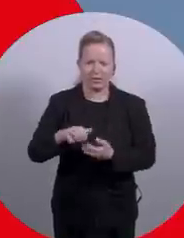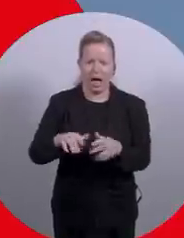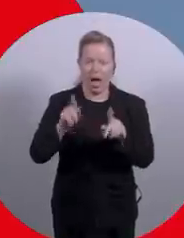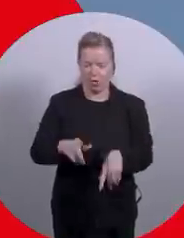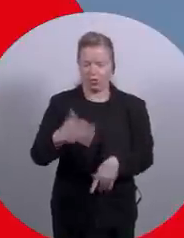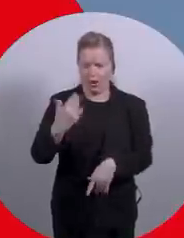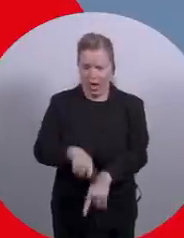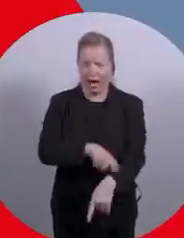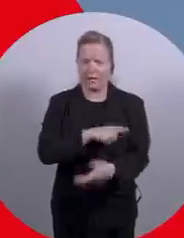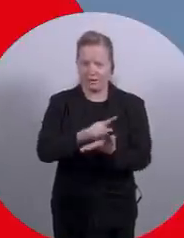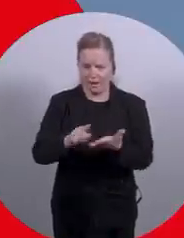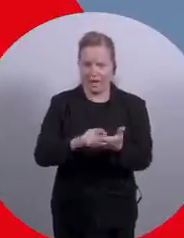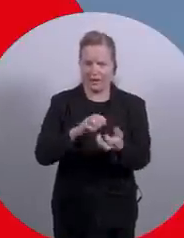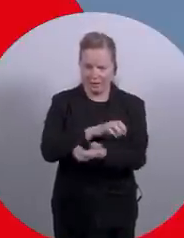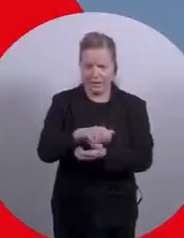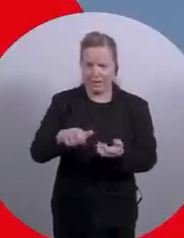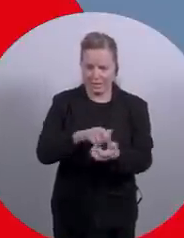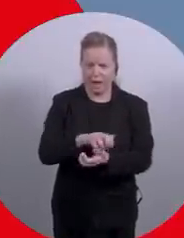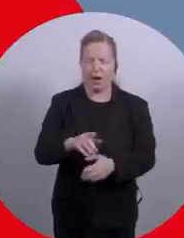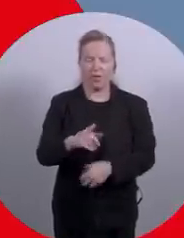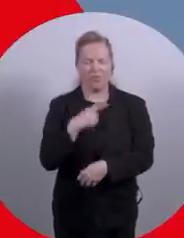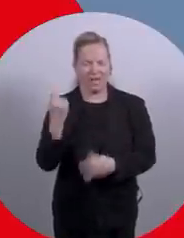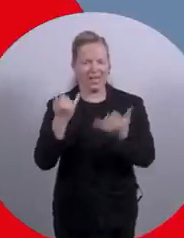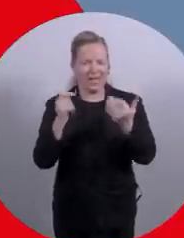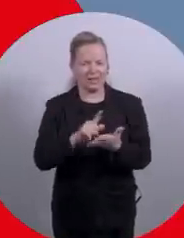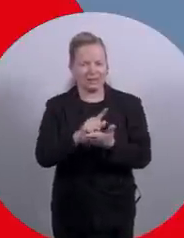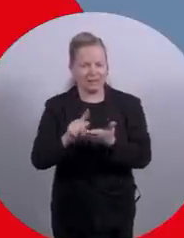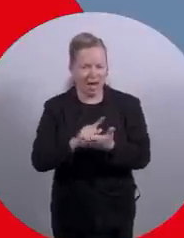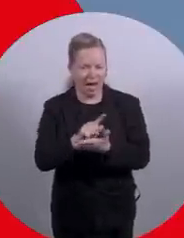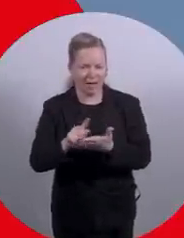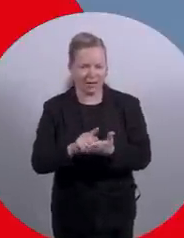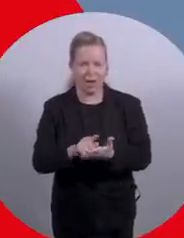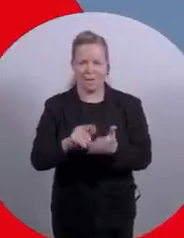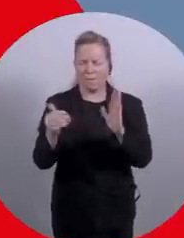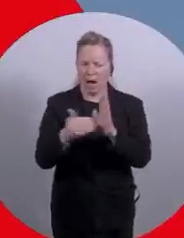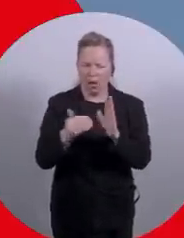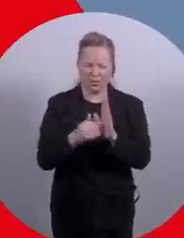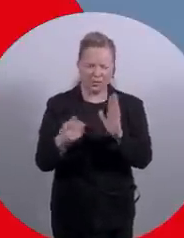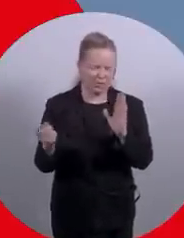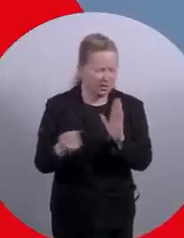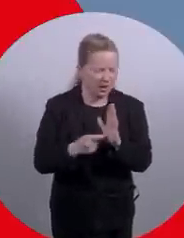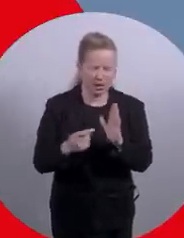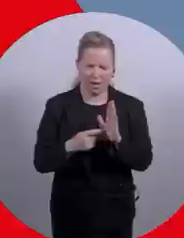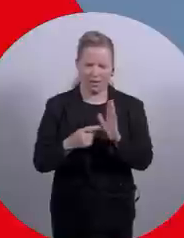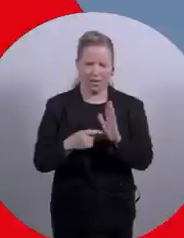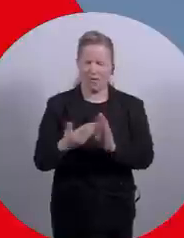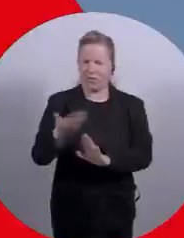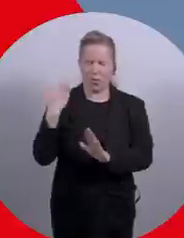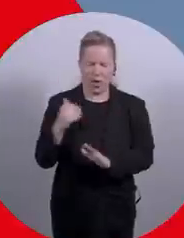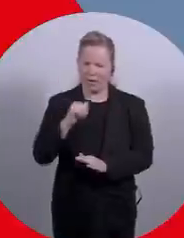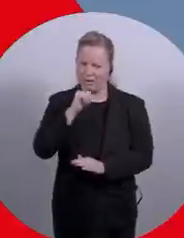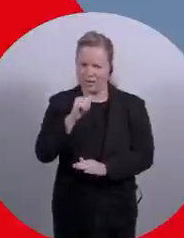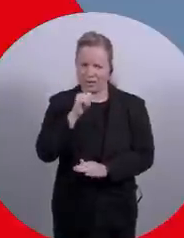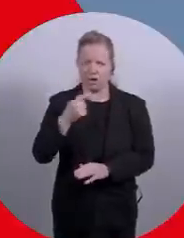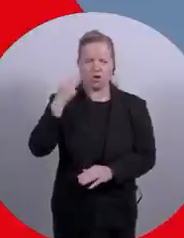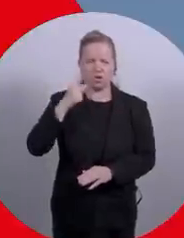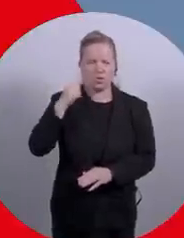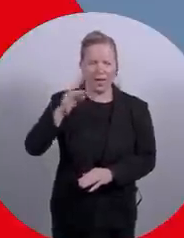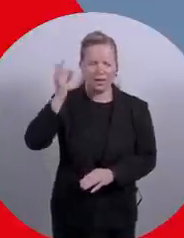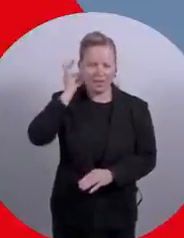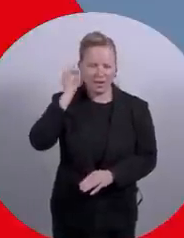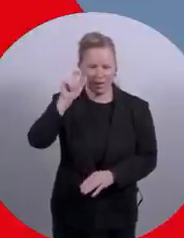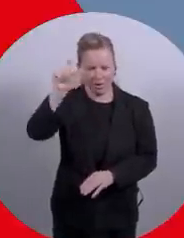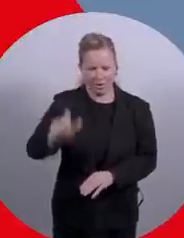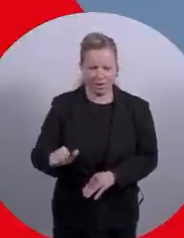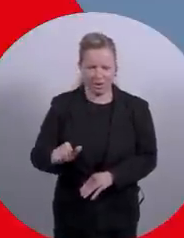Krise und das in einer Zeit in der es uns eigentlich so dringend bräuchte wie noch nie die Studentin die mittlerweile von